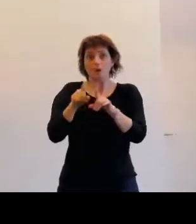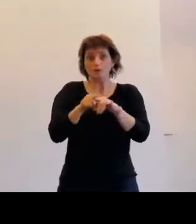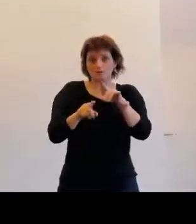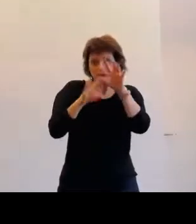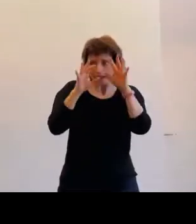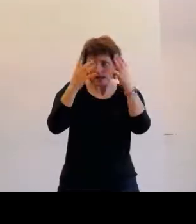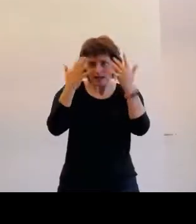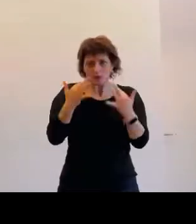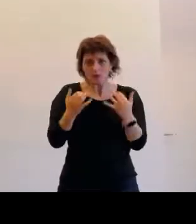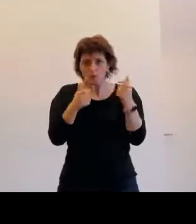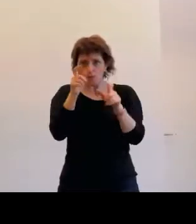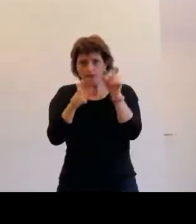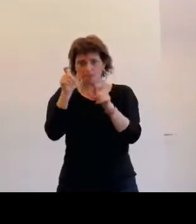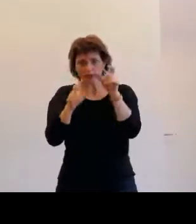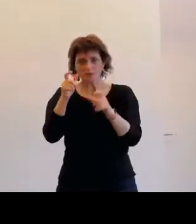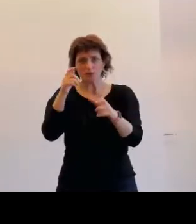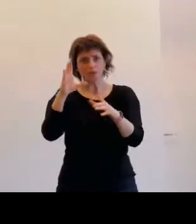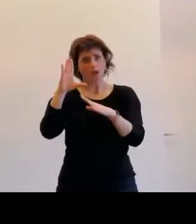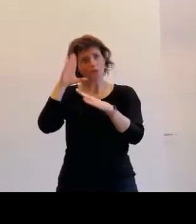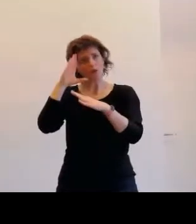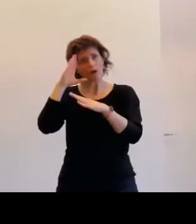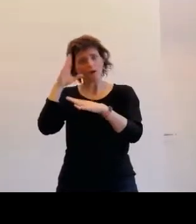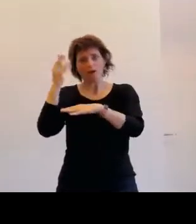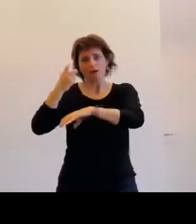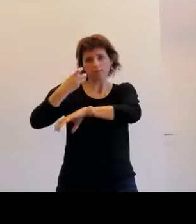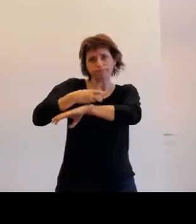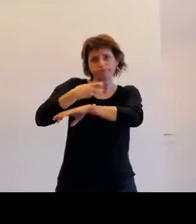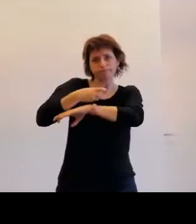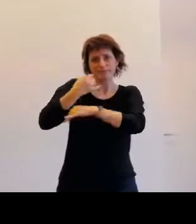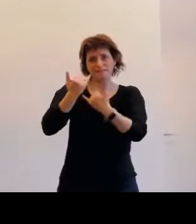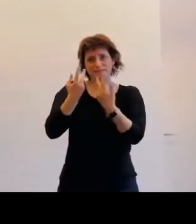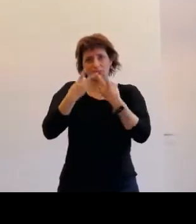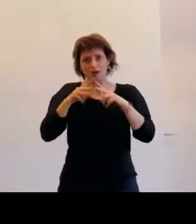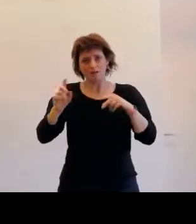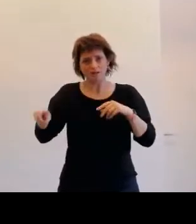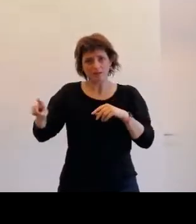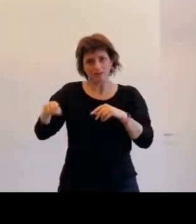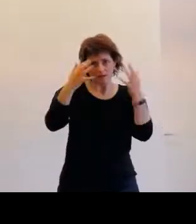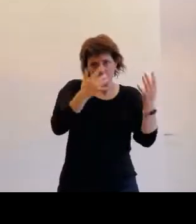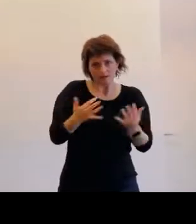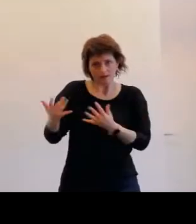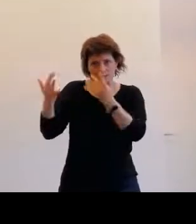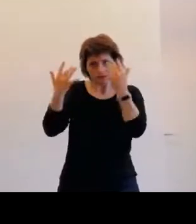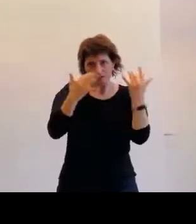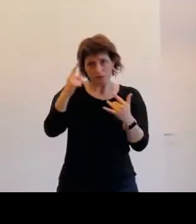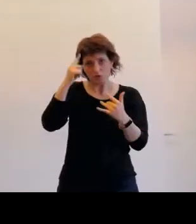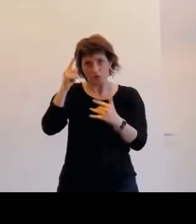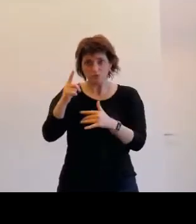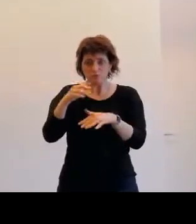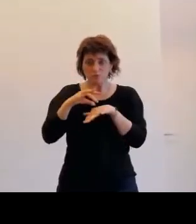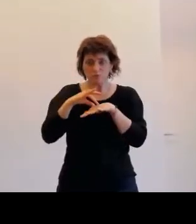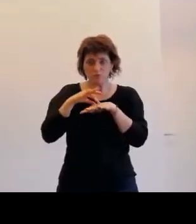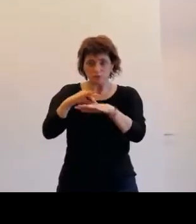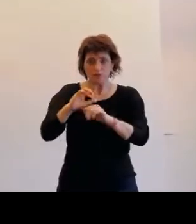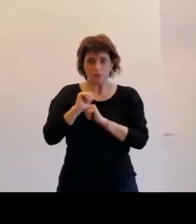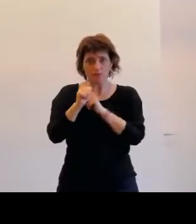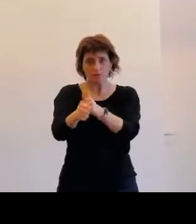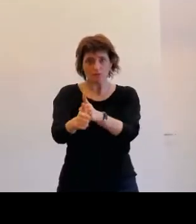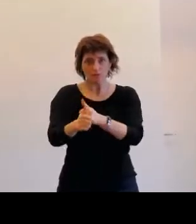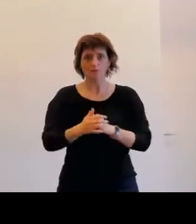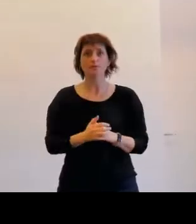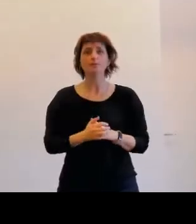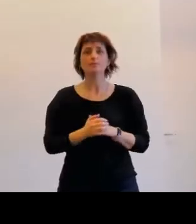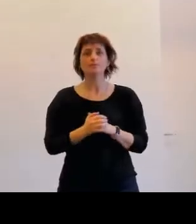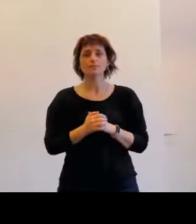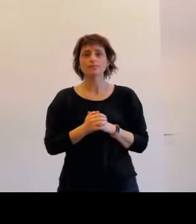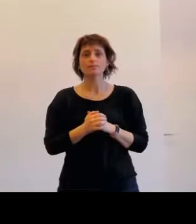du nombre de personnes sans abri présents sur notre ville et de continuer à mieux les accompagner. Nous allons,